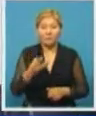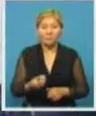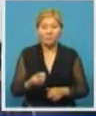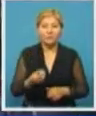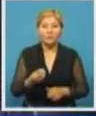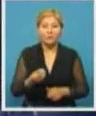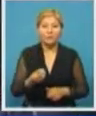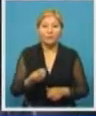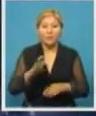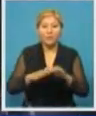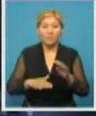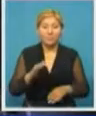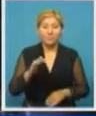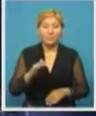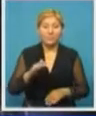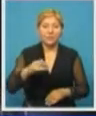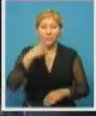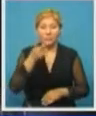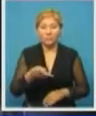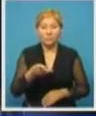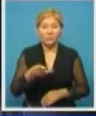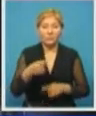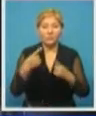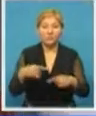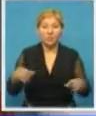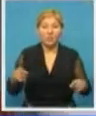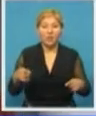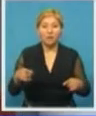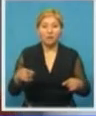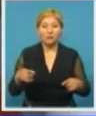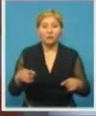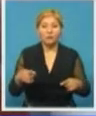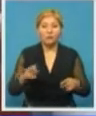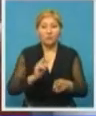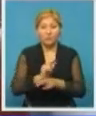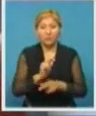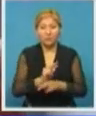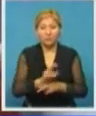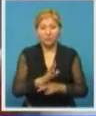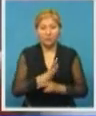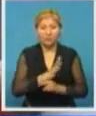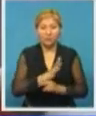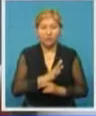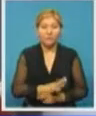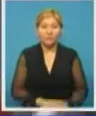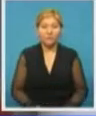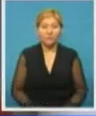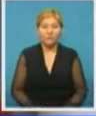ғана айтып қоймай, практикалық тұрғыда да көрсетті. Ол үшін түрлі жаттығулар ұйымдастырылып, қатысушылардың өздері біліктіліктерін сынап